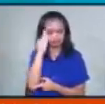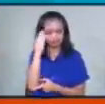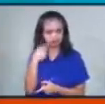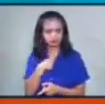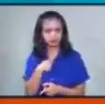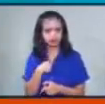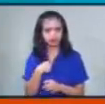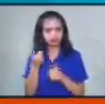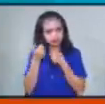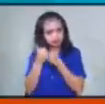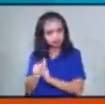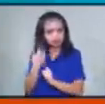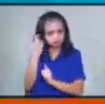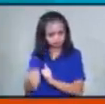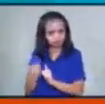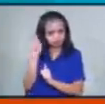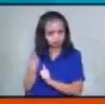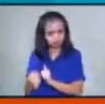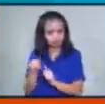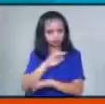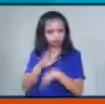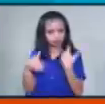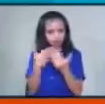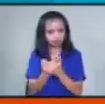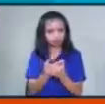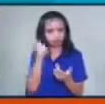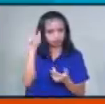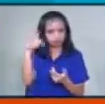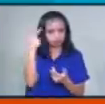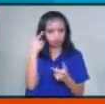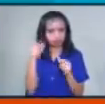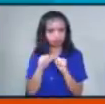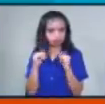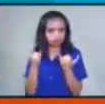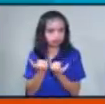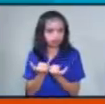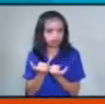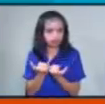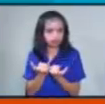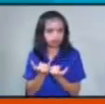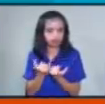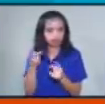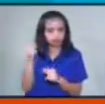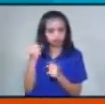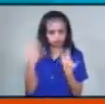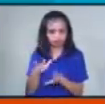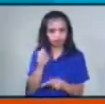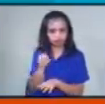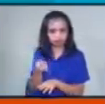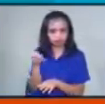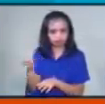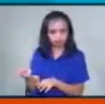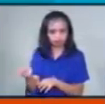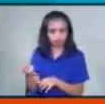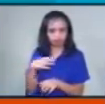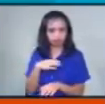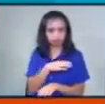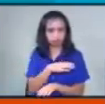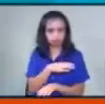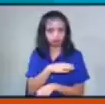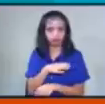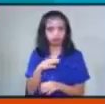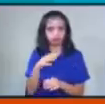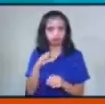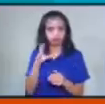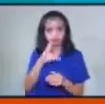na compliant yan dahil lahat po ng government agencies inutusan na po ng Commission on